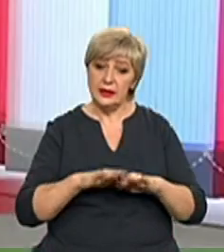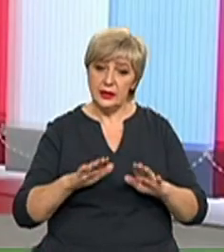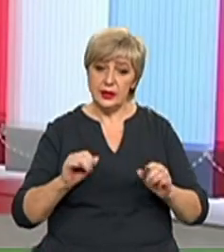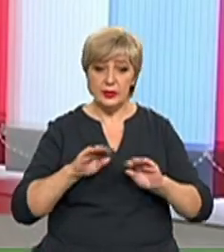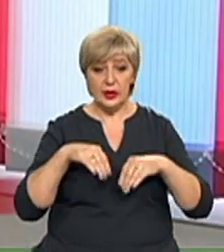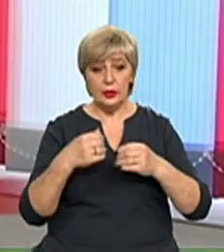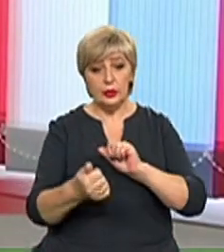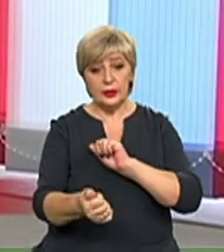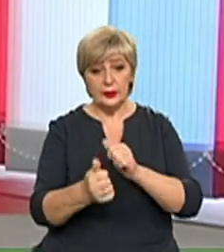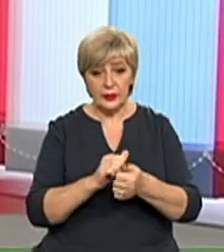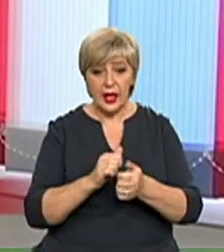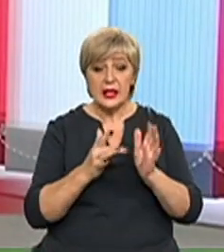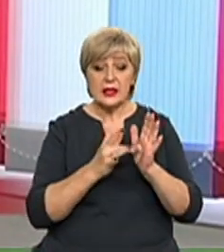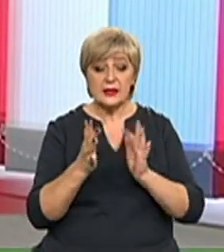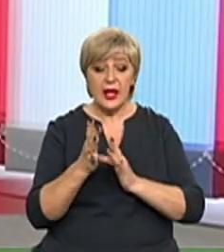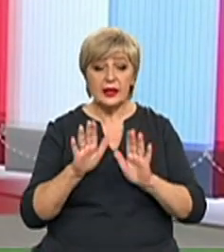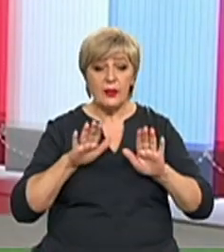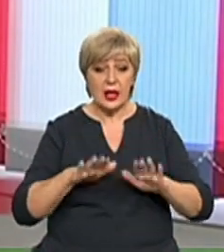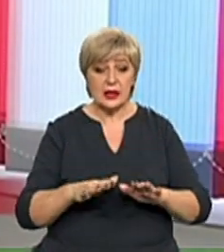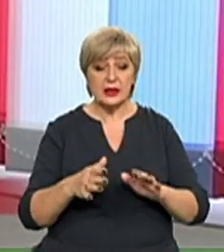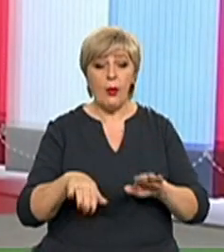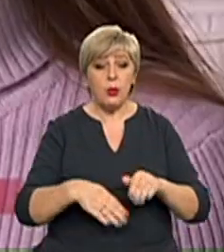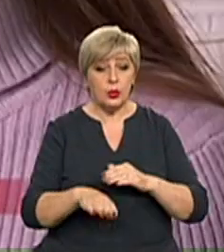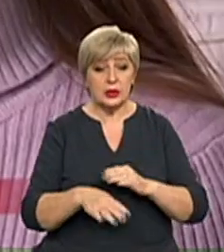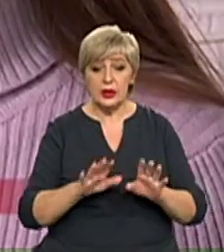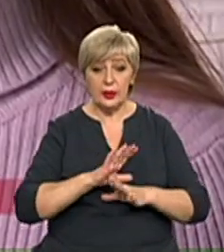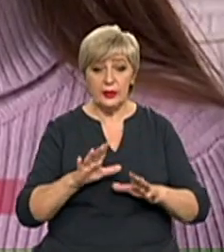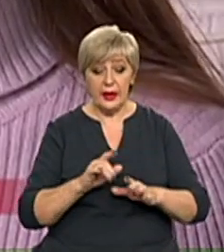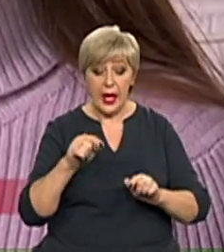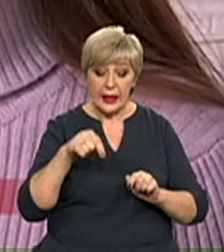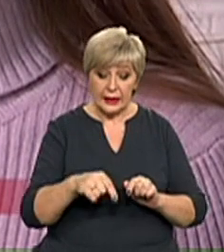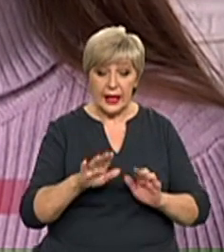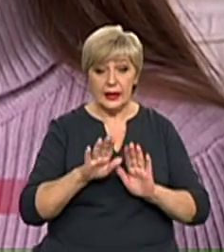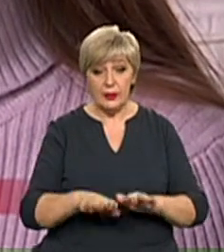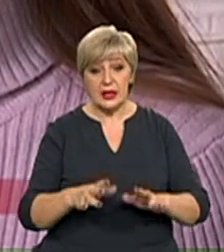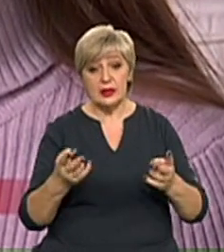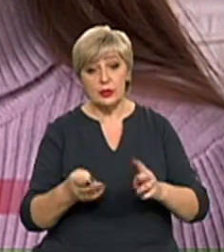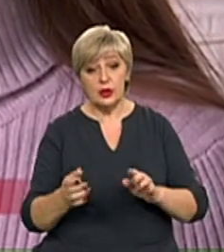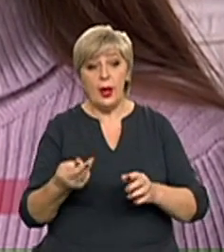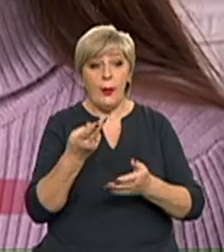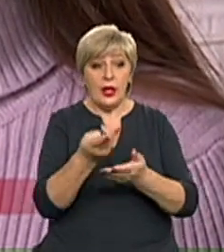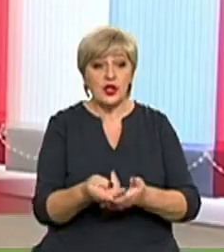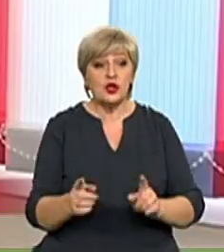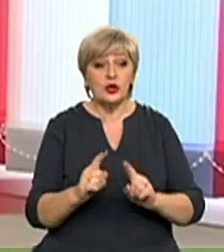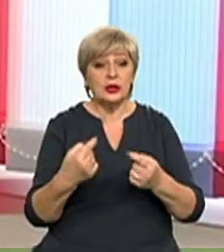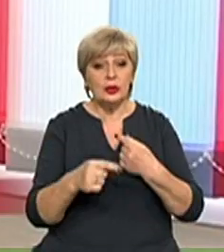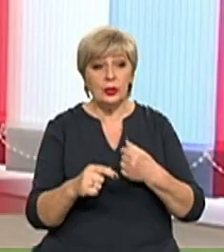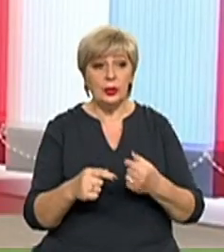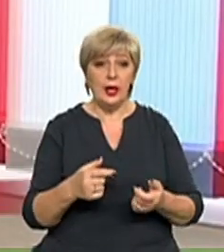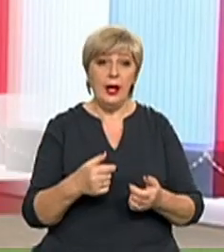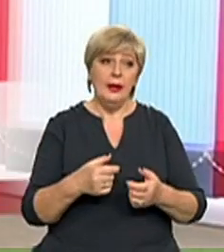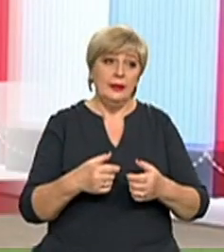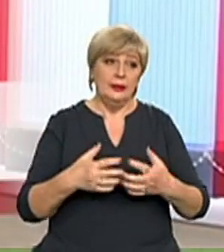альтернативу. Свято місце пусто не буває. Нужно на это место положить что-то другое. Картинок о здоровом образе жизни. Что такое здоровый образ